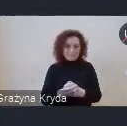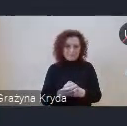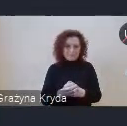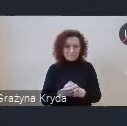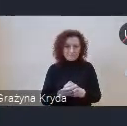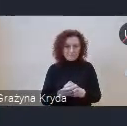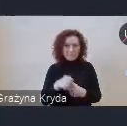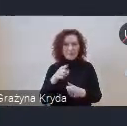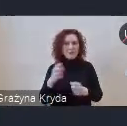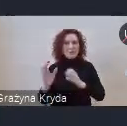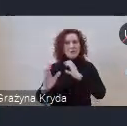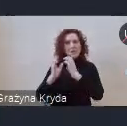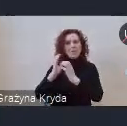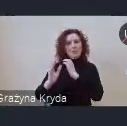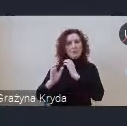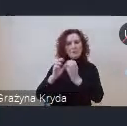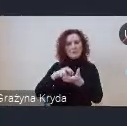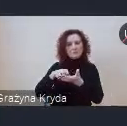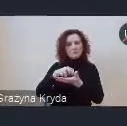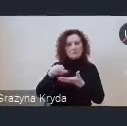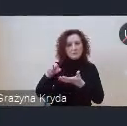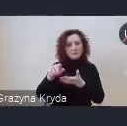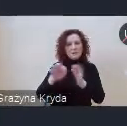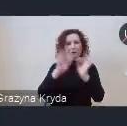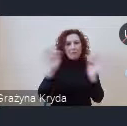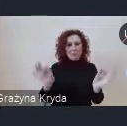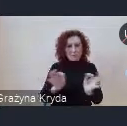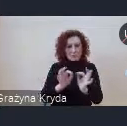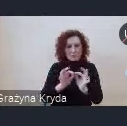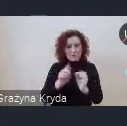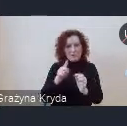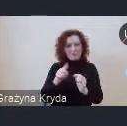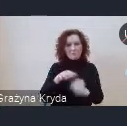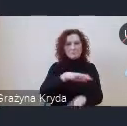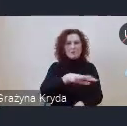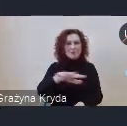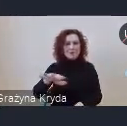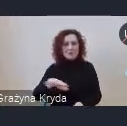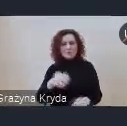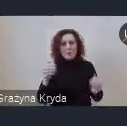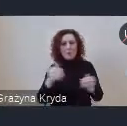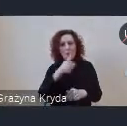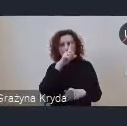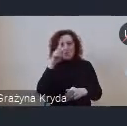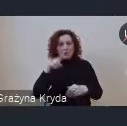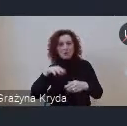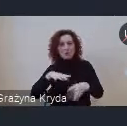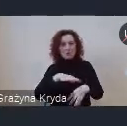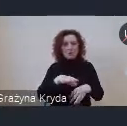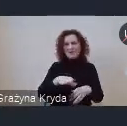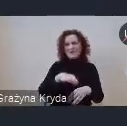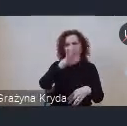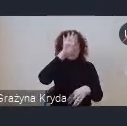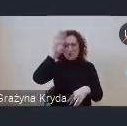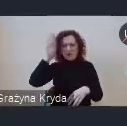komunikacja w ogóle tam to jest przestrzeń poruszania się ludzi tutaj gdzie jesteśmy zwróć uwagę wszystko z betonu ściany szare